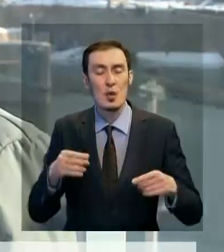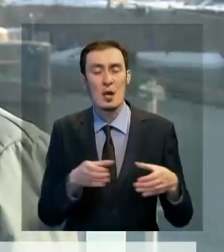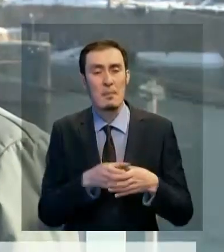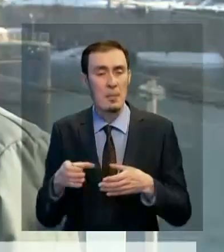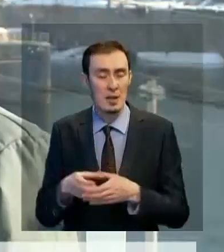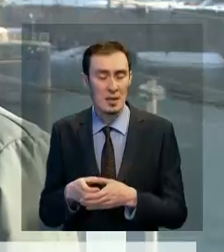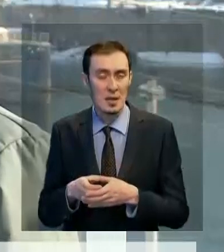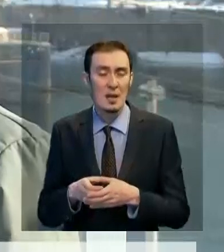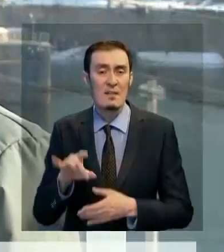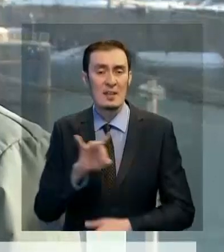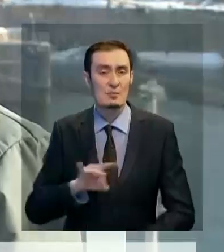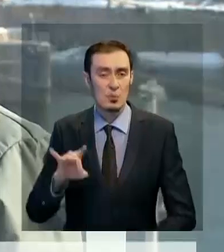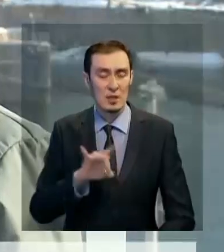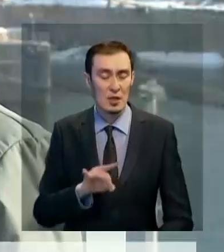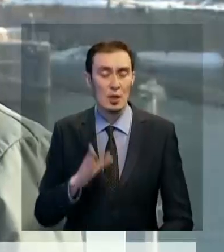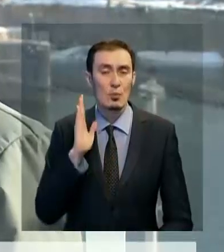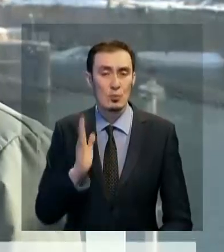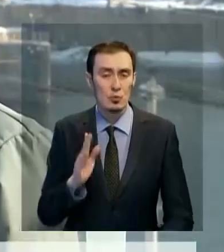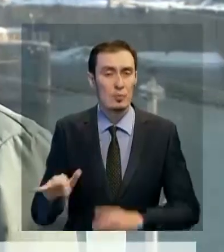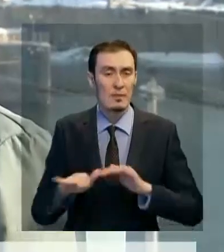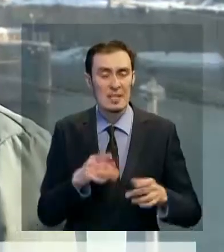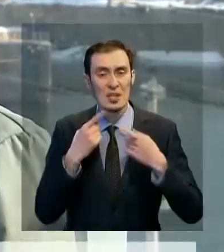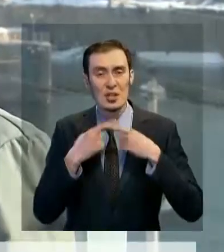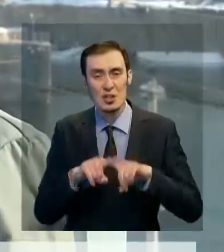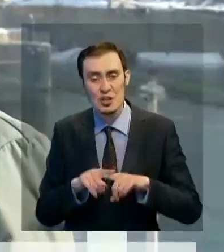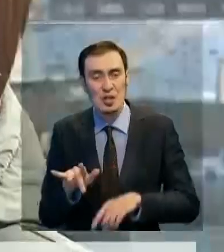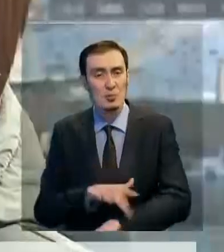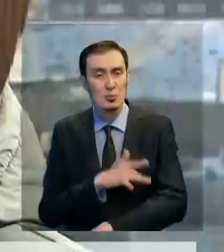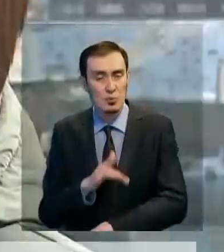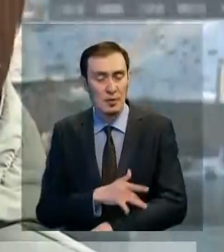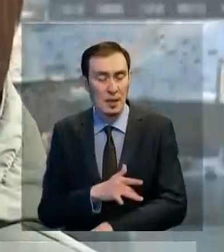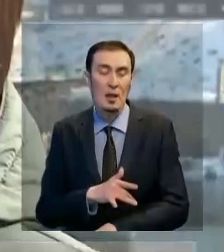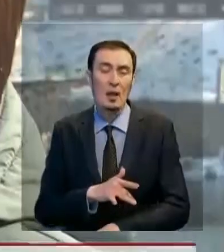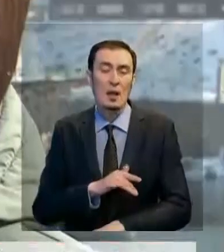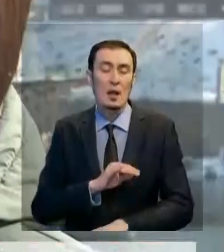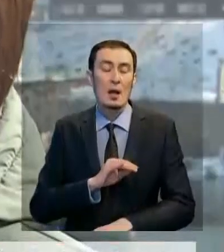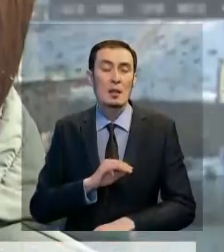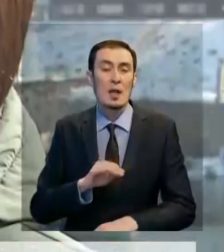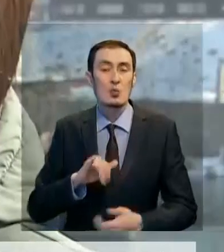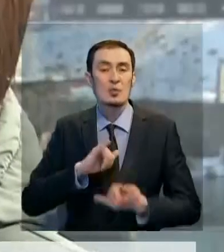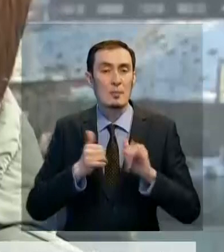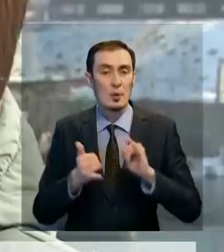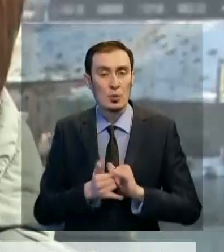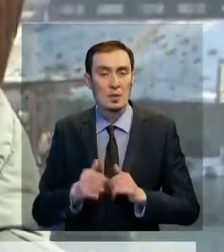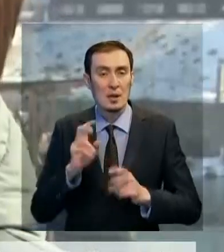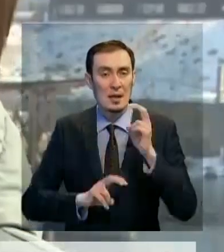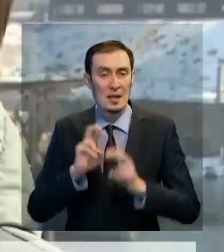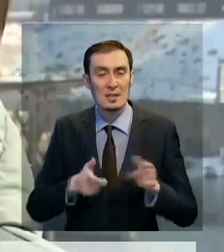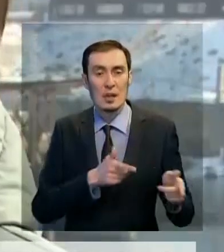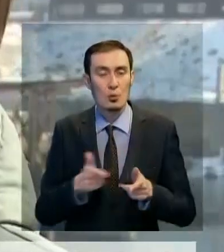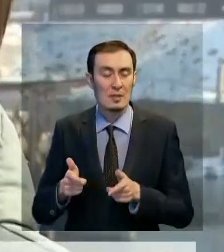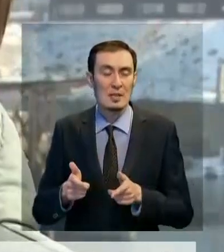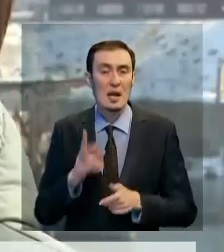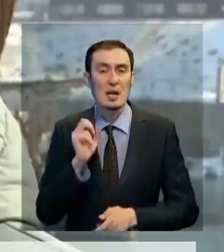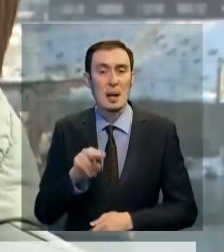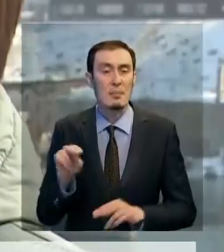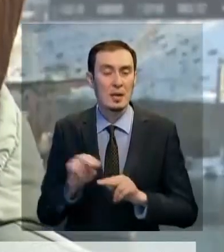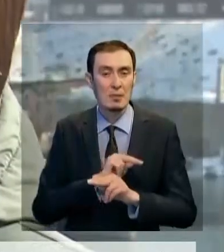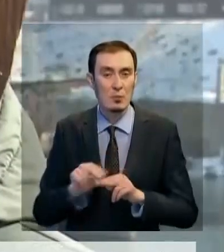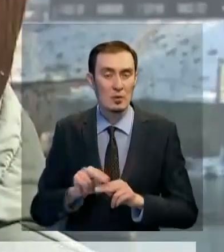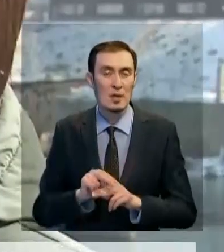предприятие Республики Казахстан, будет проводить техническое обслуживание. На Усть-Каменогорской ГЭС сейчас готовится к выводу в капитальный